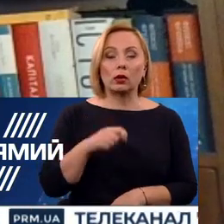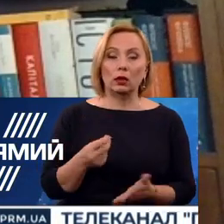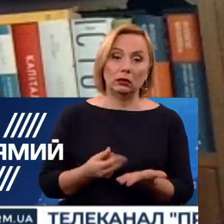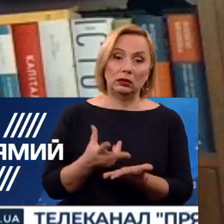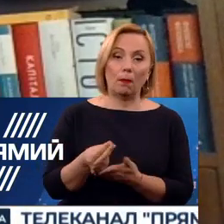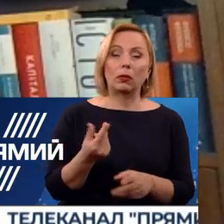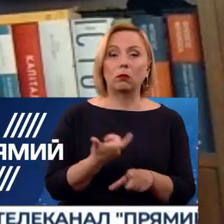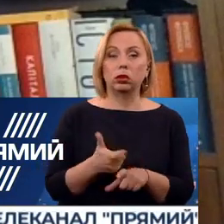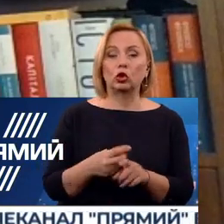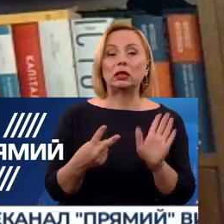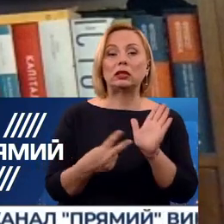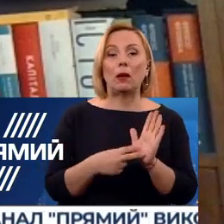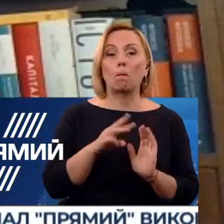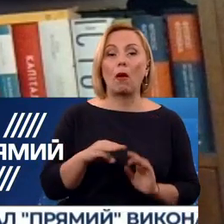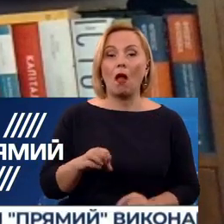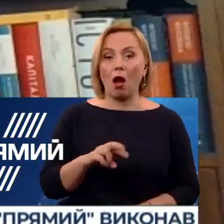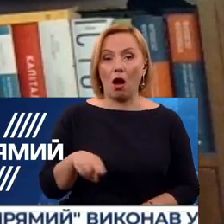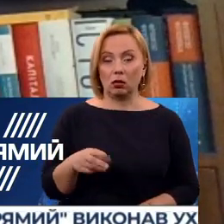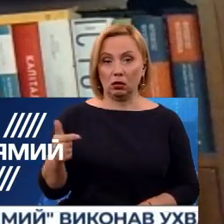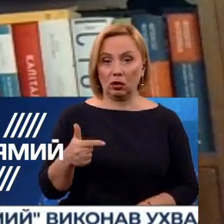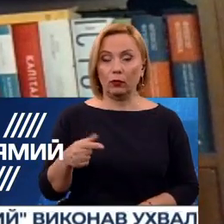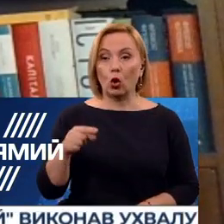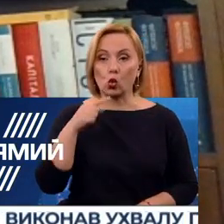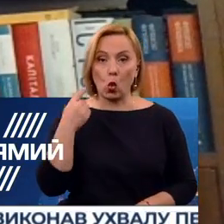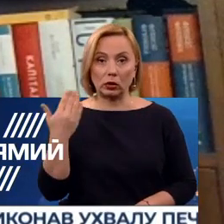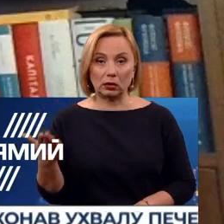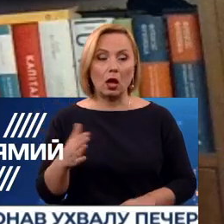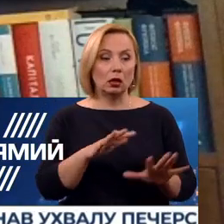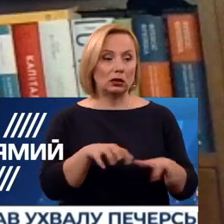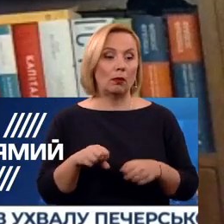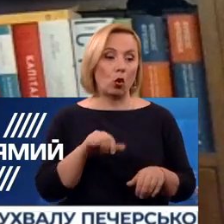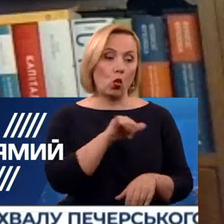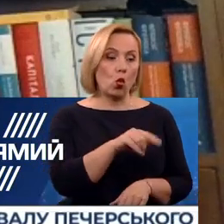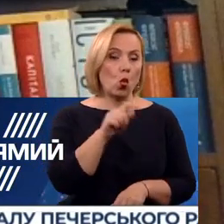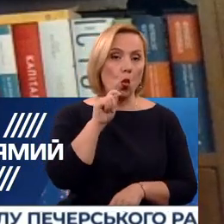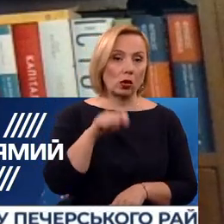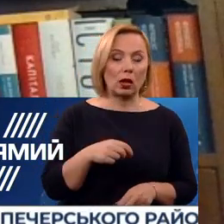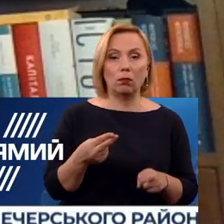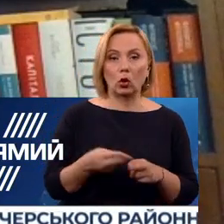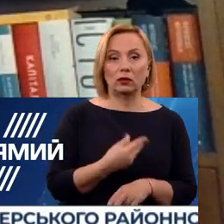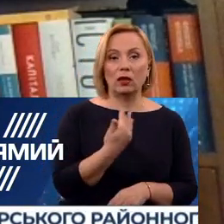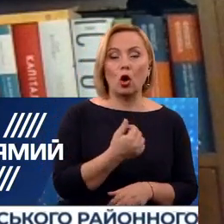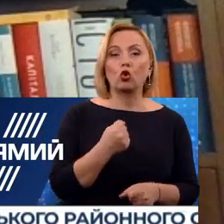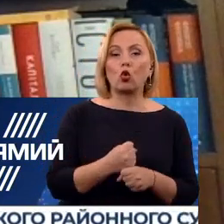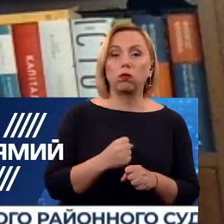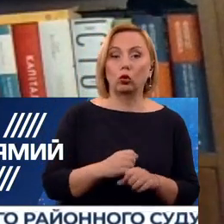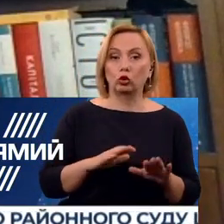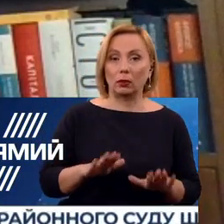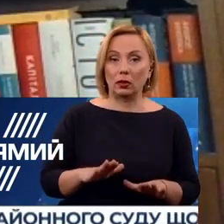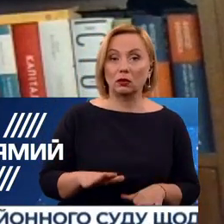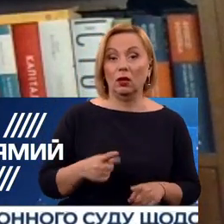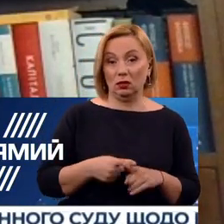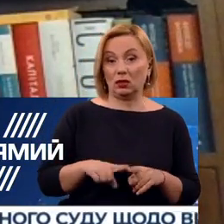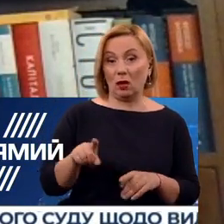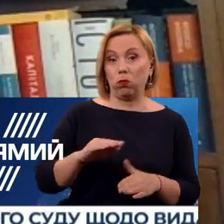гривень росіянам і білорусам, забравши це в українців, забравши, позбавши їх робочі місця. Саме бездіяльність